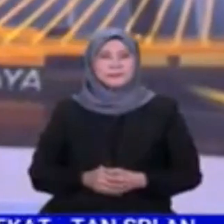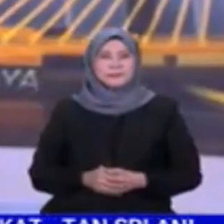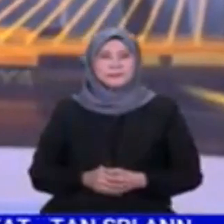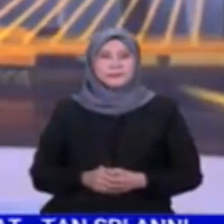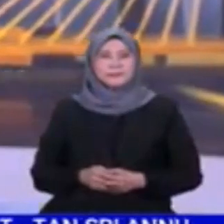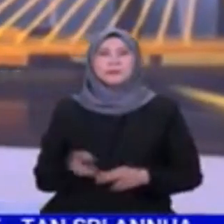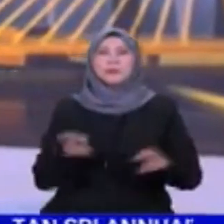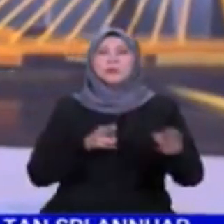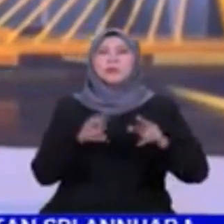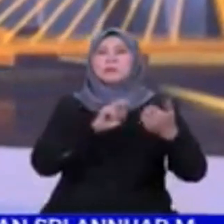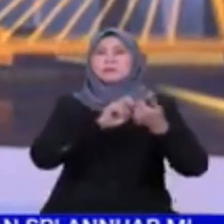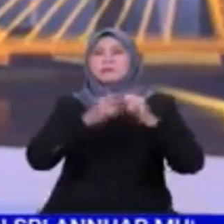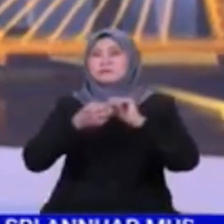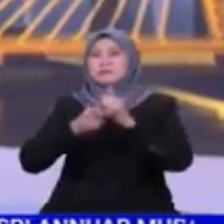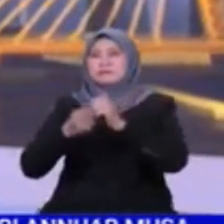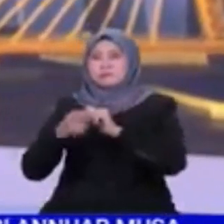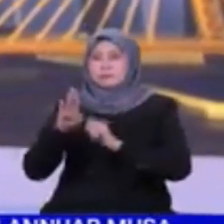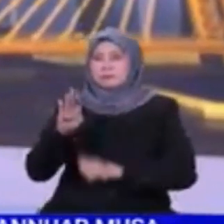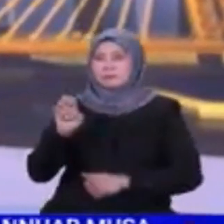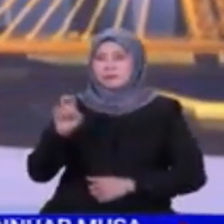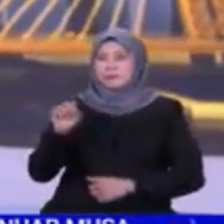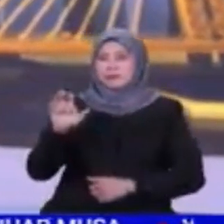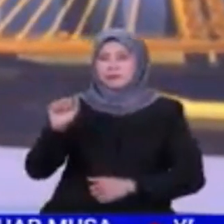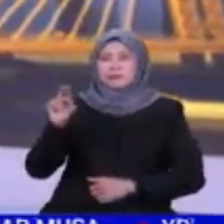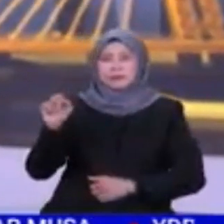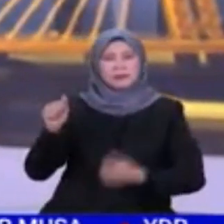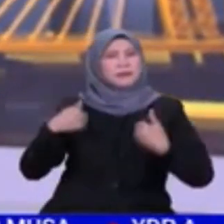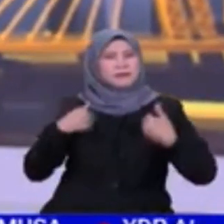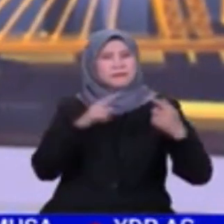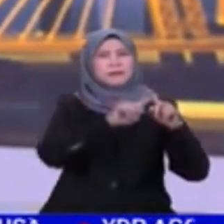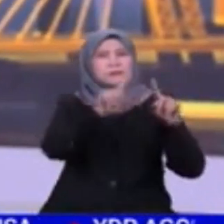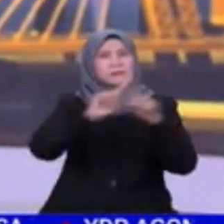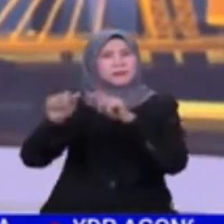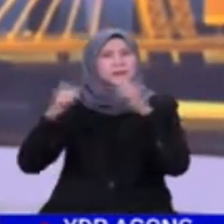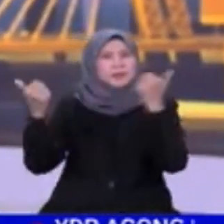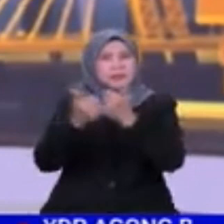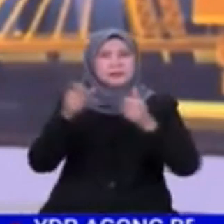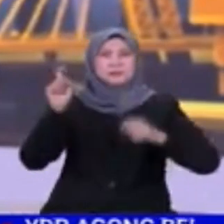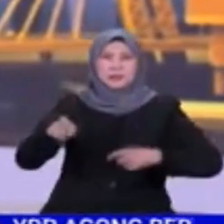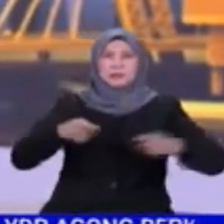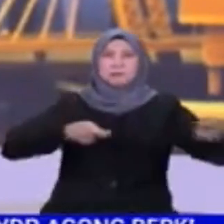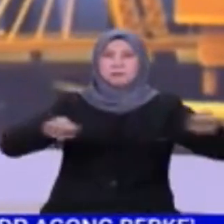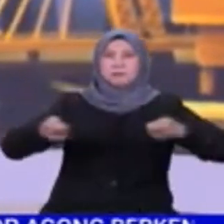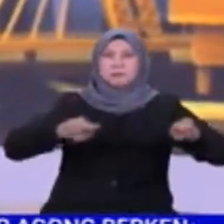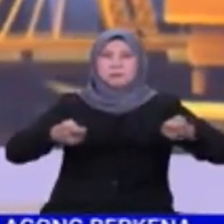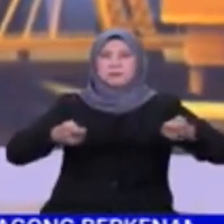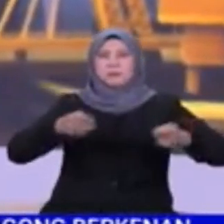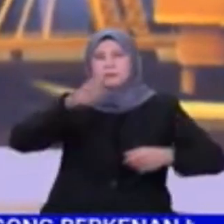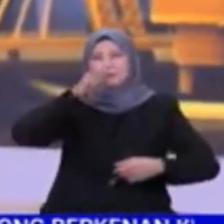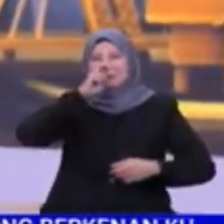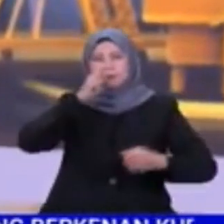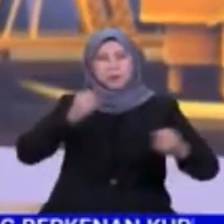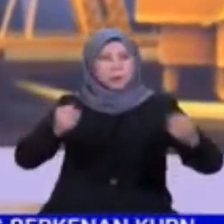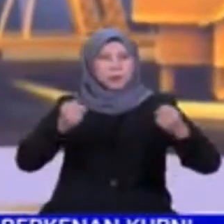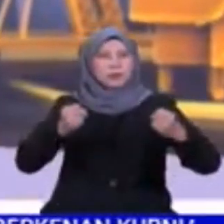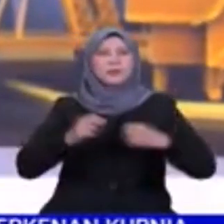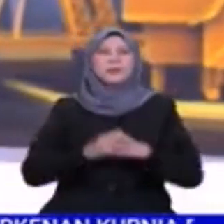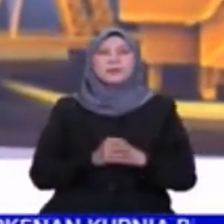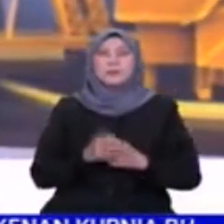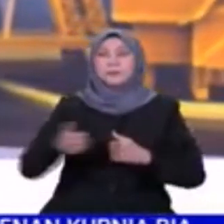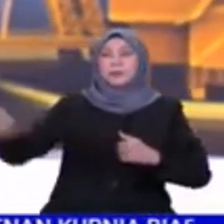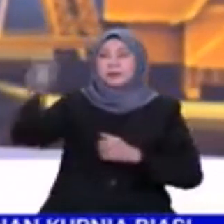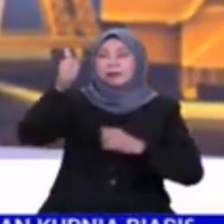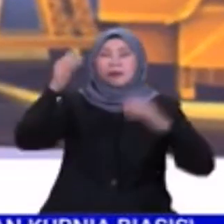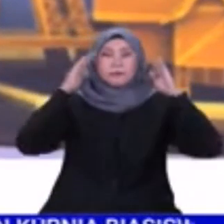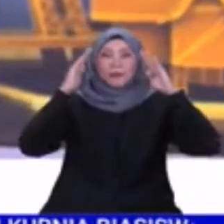Hai pemeriksaan fisis dan bencana melibatkan berbagai agensi perlu dikoordinasikan dengan mantap mengarah penerangan Pahang